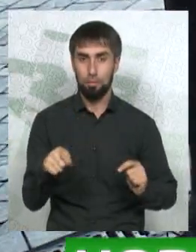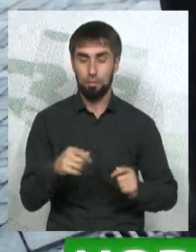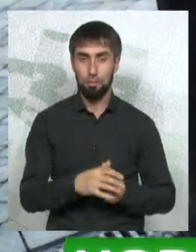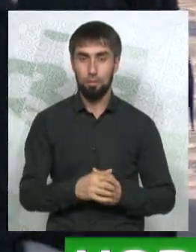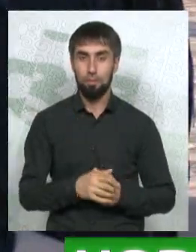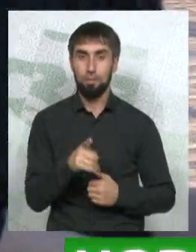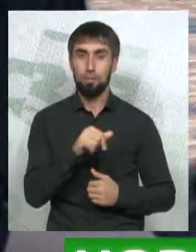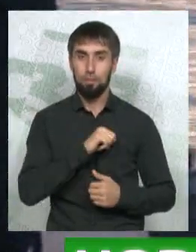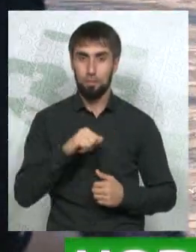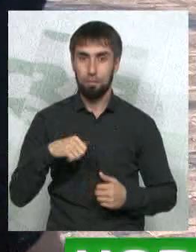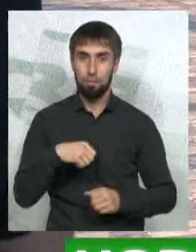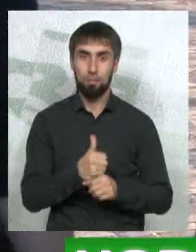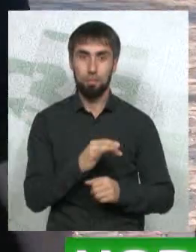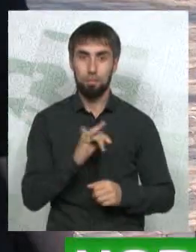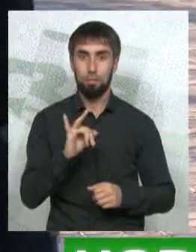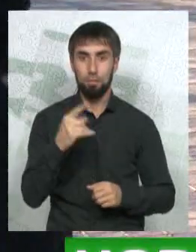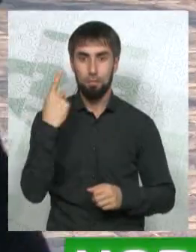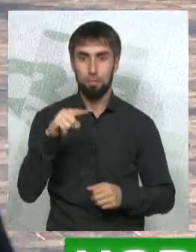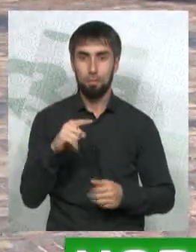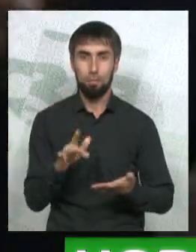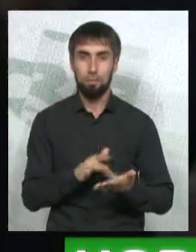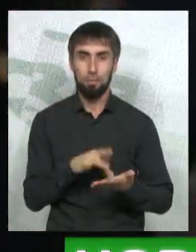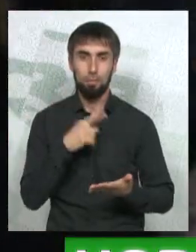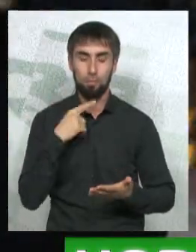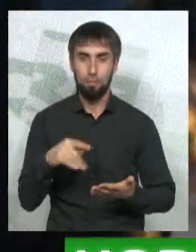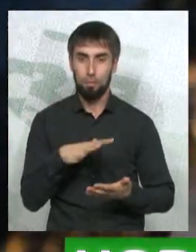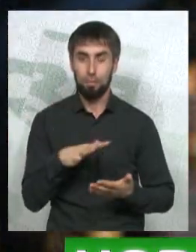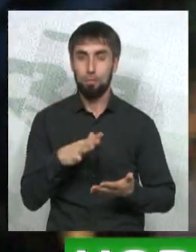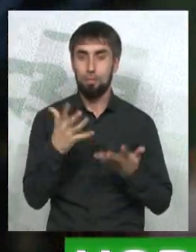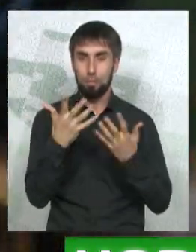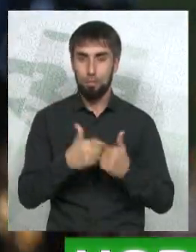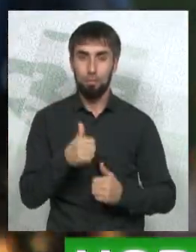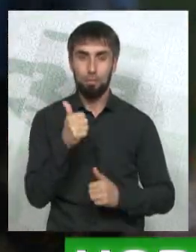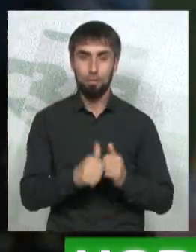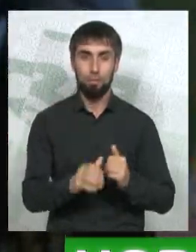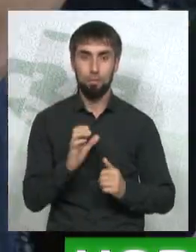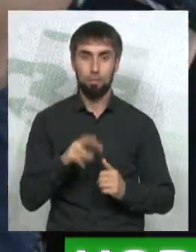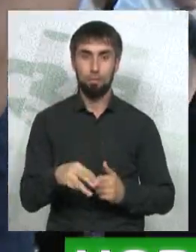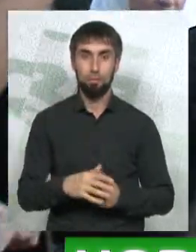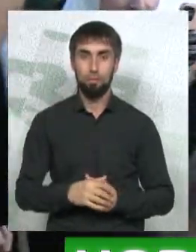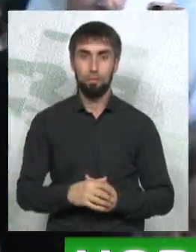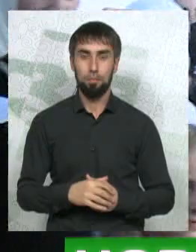лично измеряет главный редактор и основатель книги рекордов России. Учитывается каждый сантиметр.